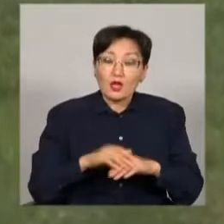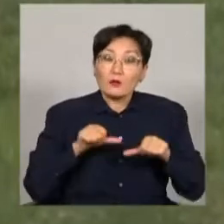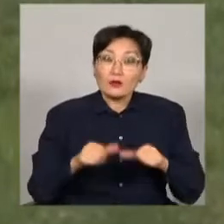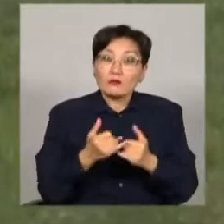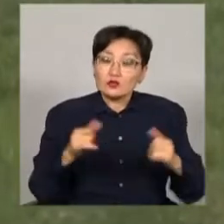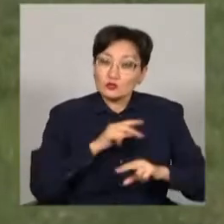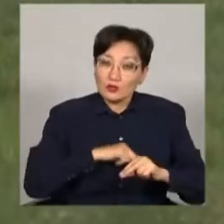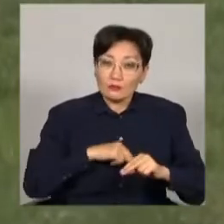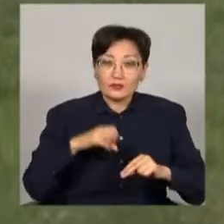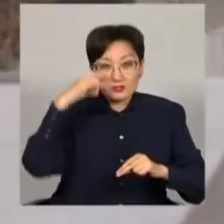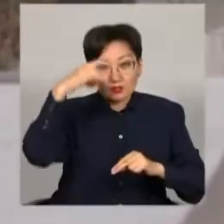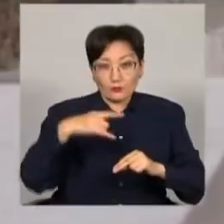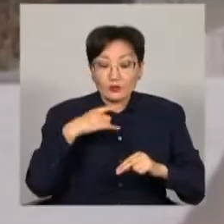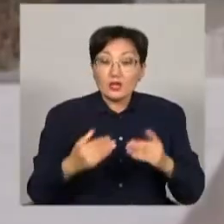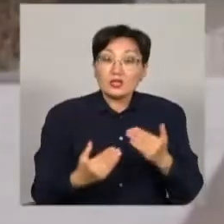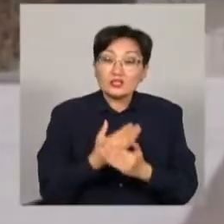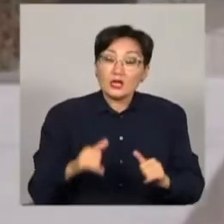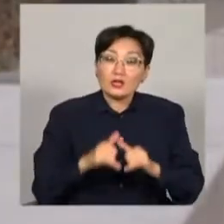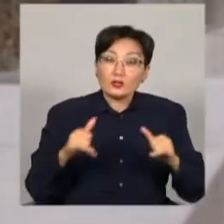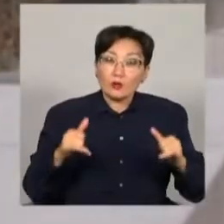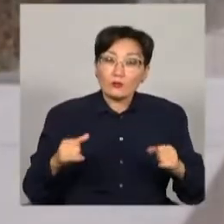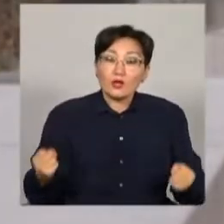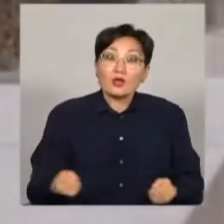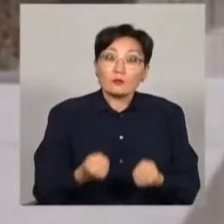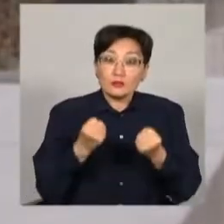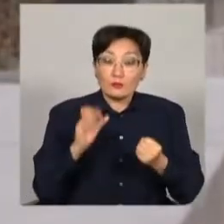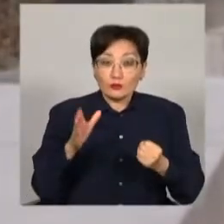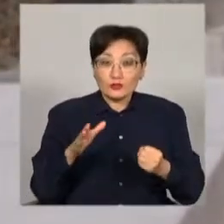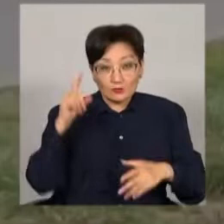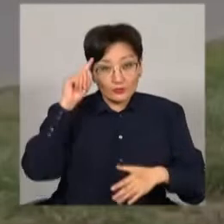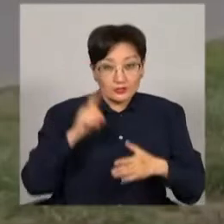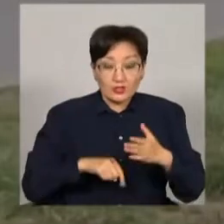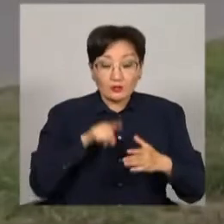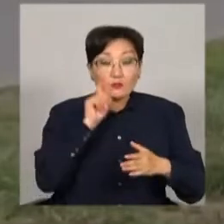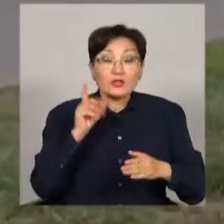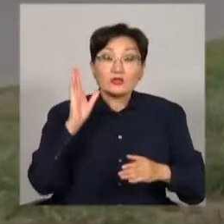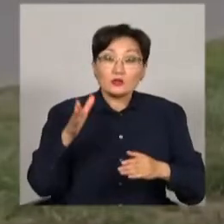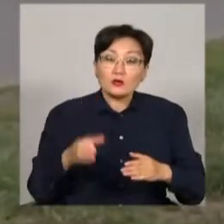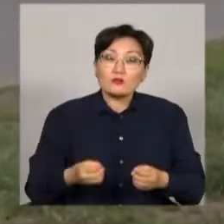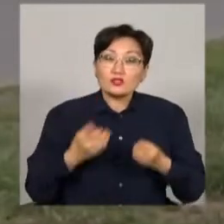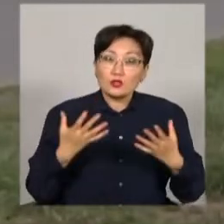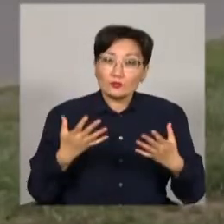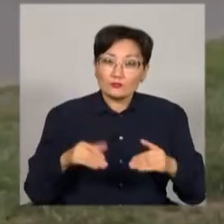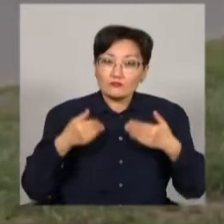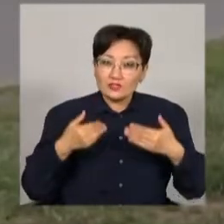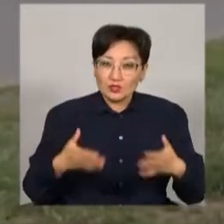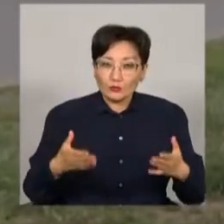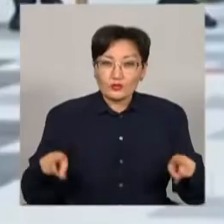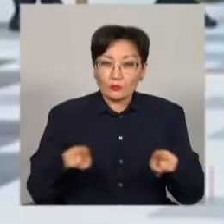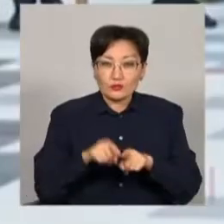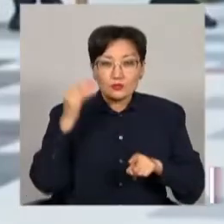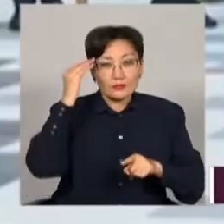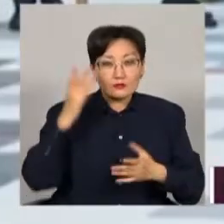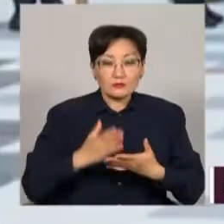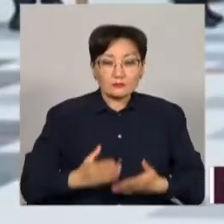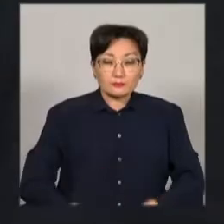және елімізді жаңа белеске көтереді деген сенім білдіруде. Әсіресе жастардың болашағын жарқын етуге жол ашады деген пікірлер